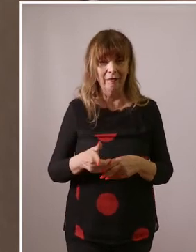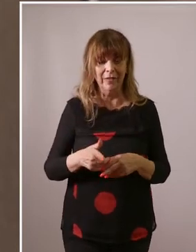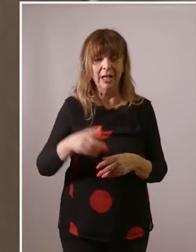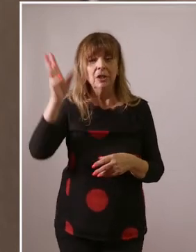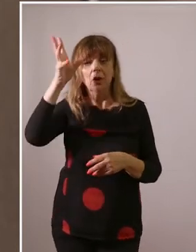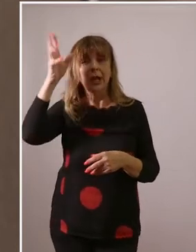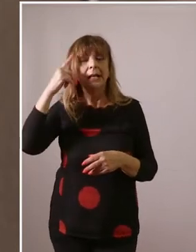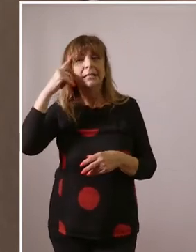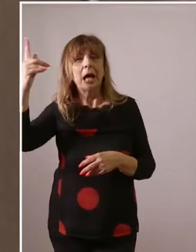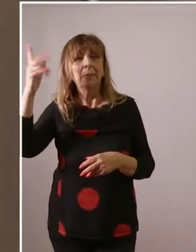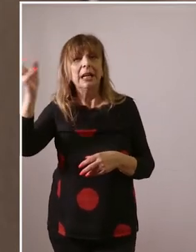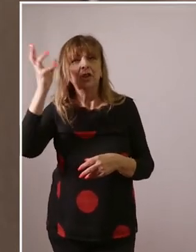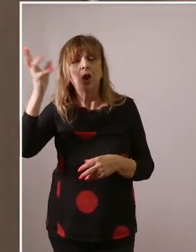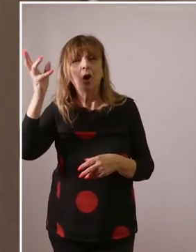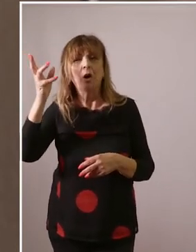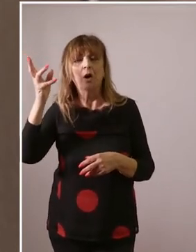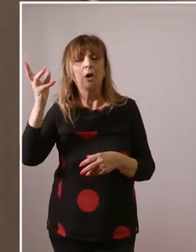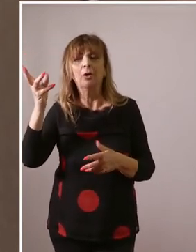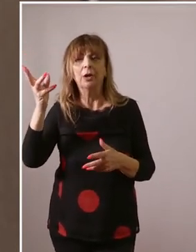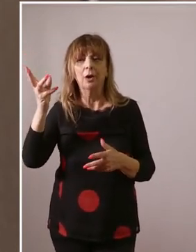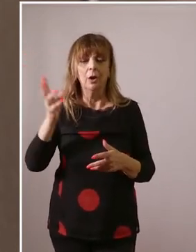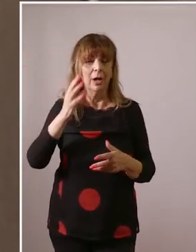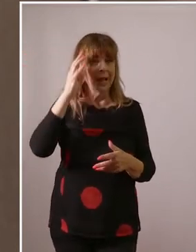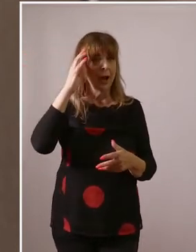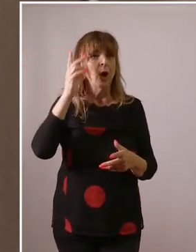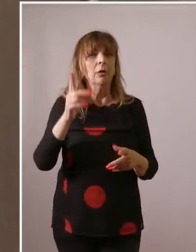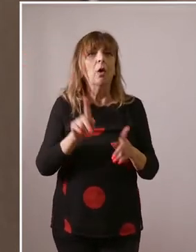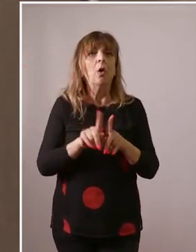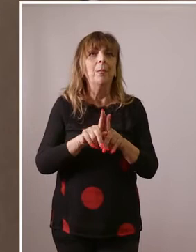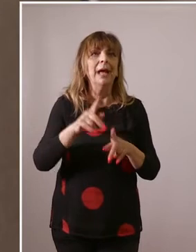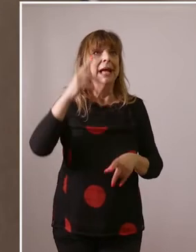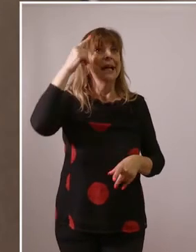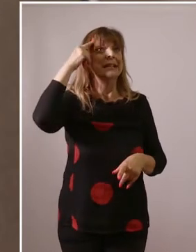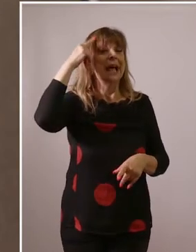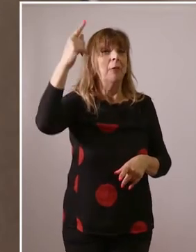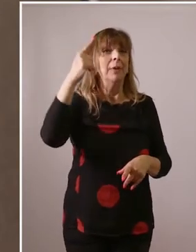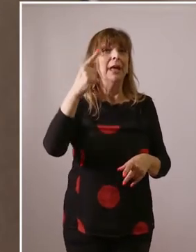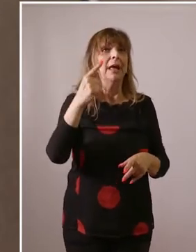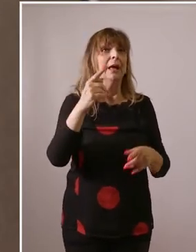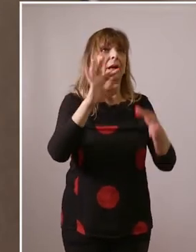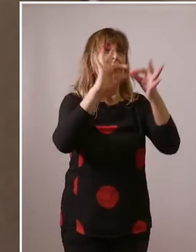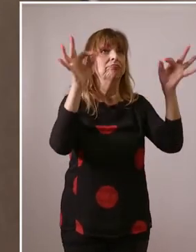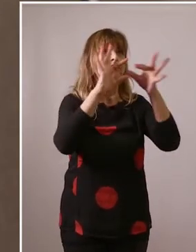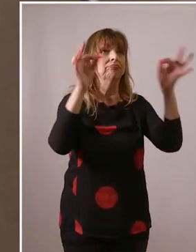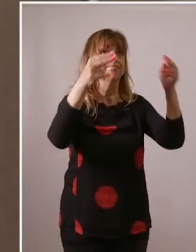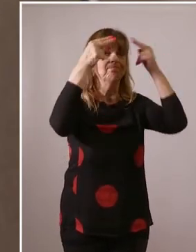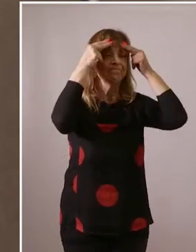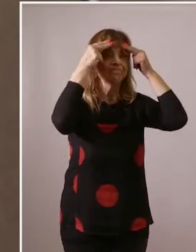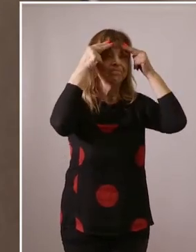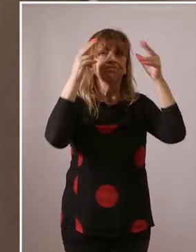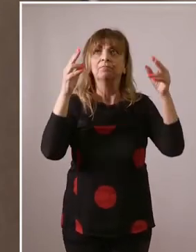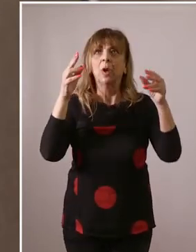teoria un sapere teorico non va confuso con un sapere nozionistico che invece non serve la teoria il luogo delle